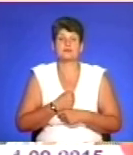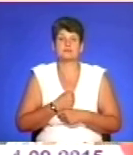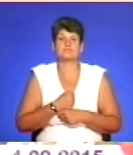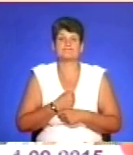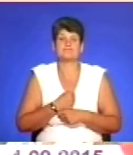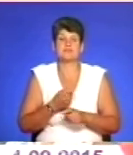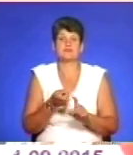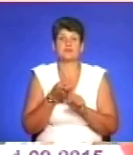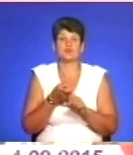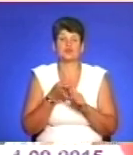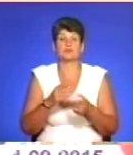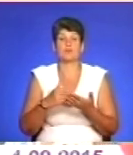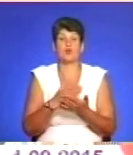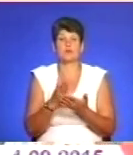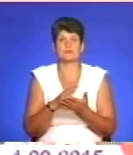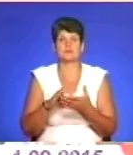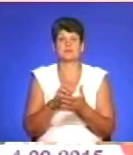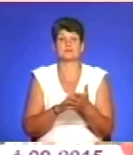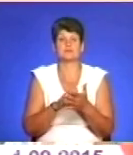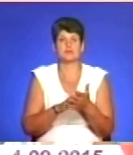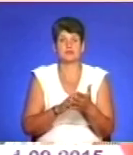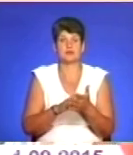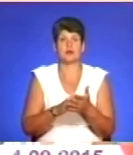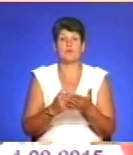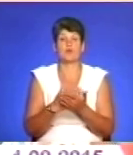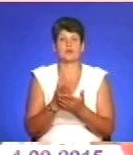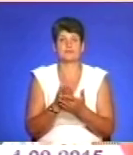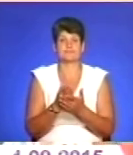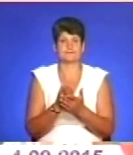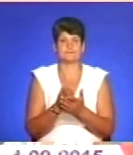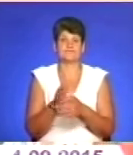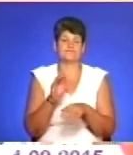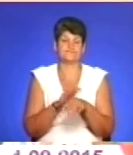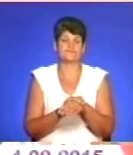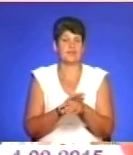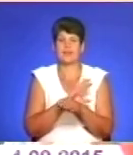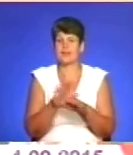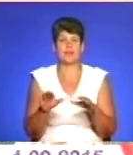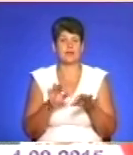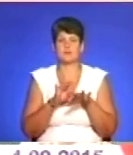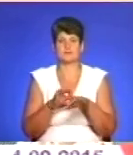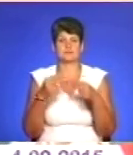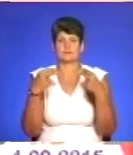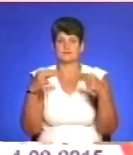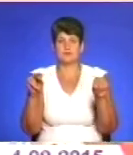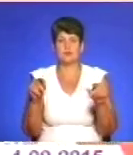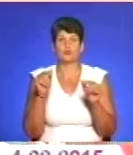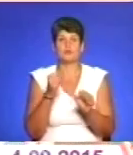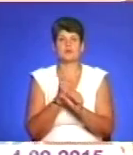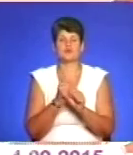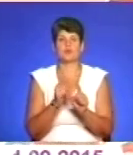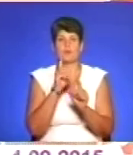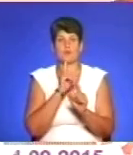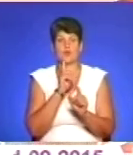силу певних політичних причин, політичних факторів, не здійснюється експорт, тому працюємо поки що на